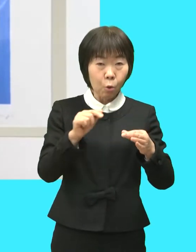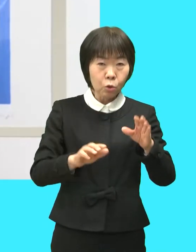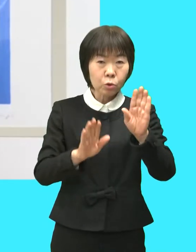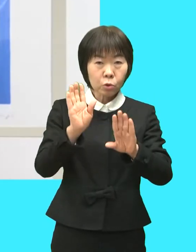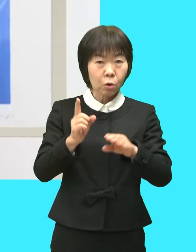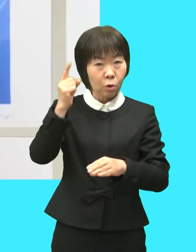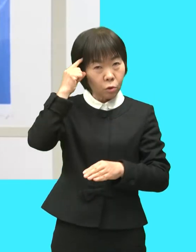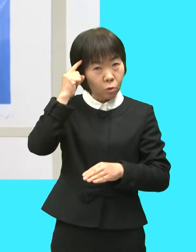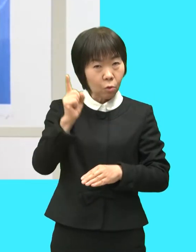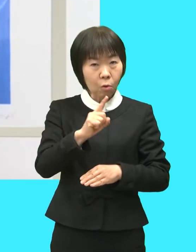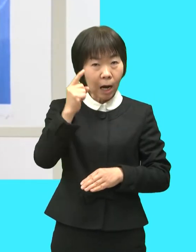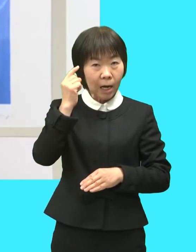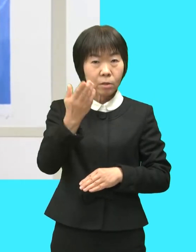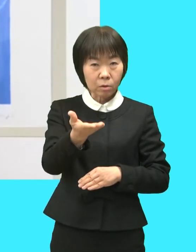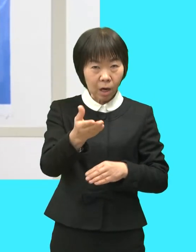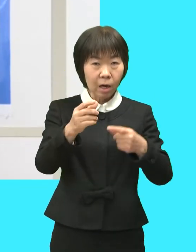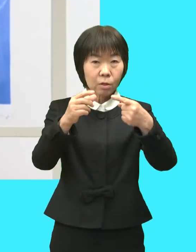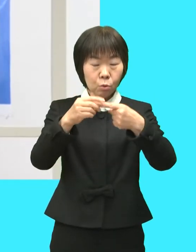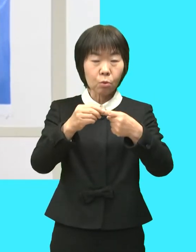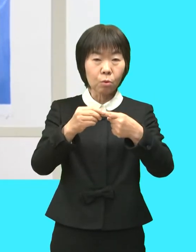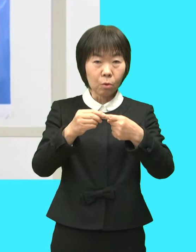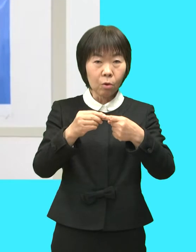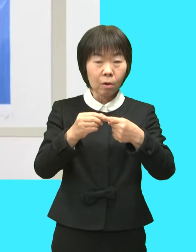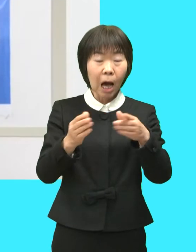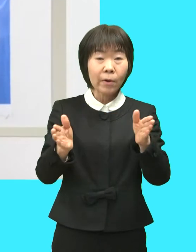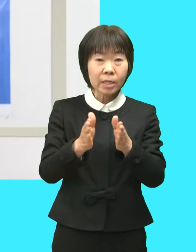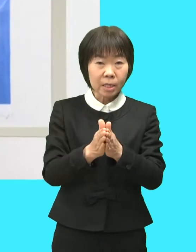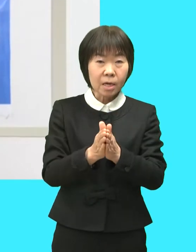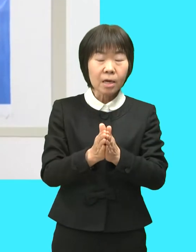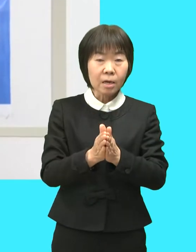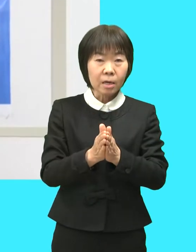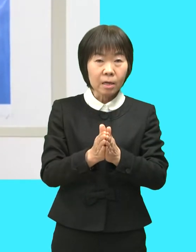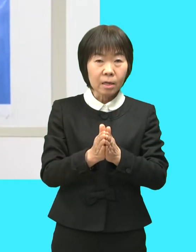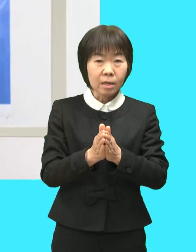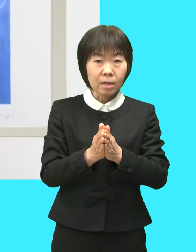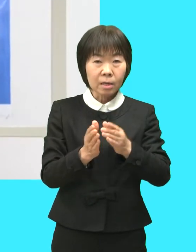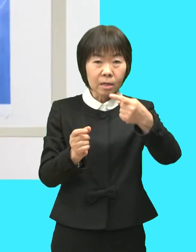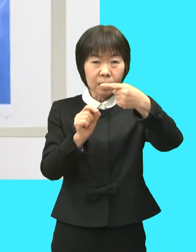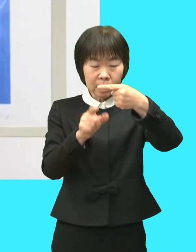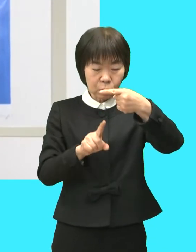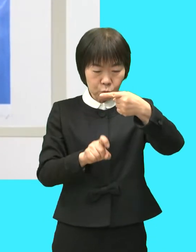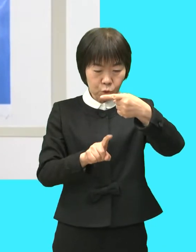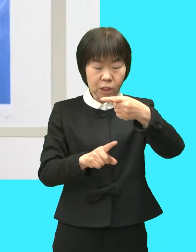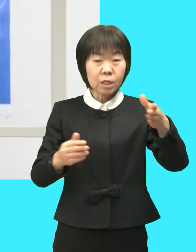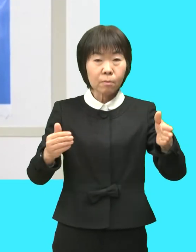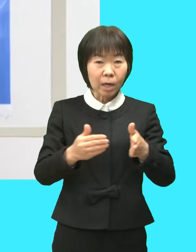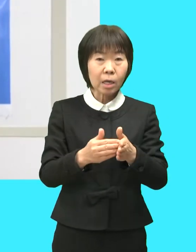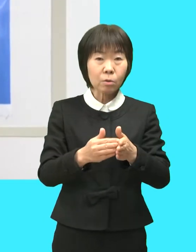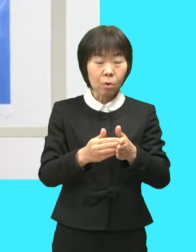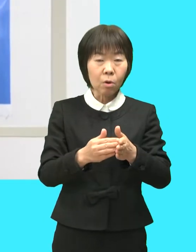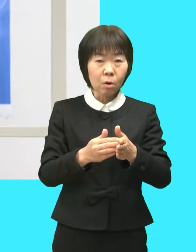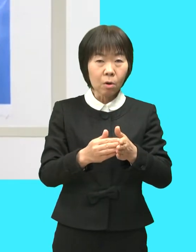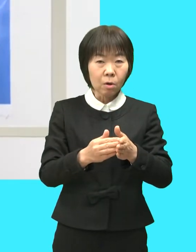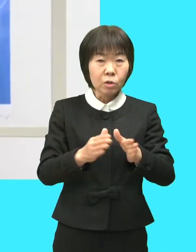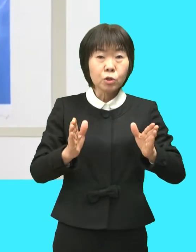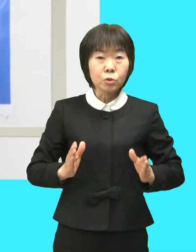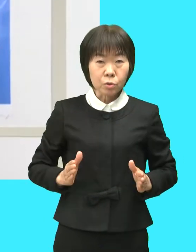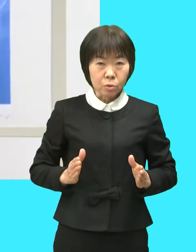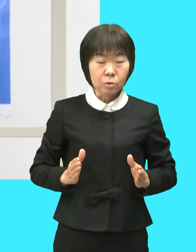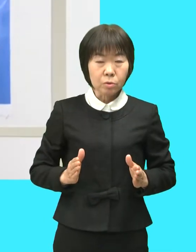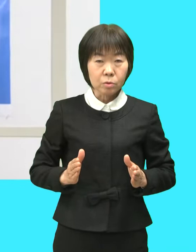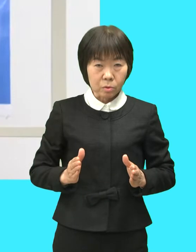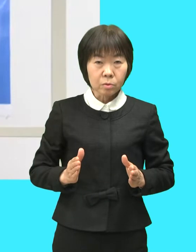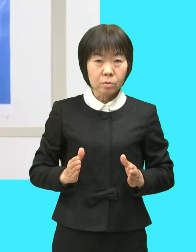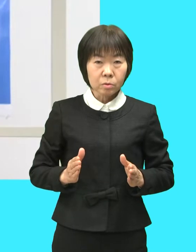況をどういうふうに捉えてらっしゃるのかというのと合わせてですねその1月11日までの自粛期間以前この場